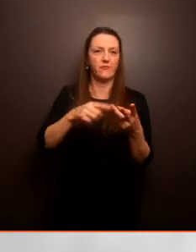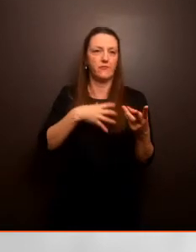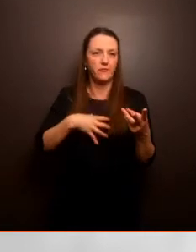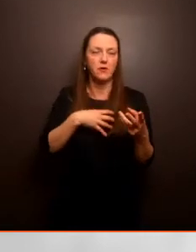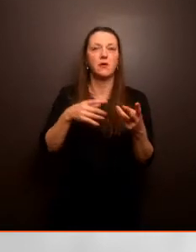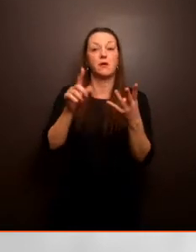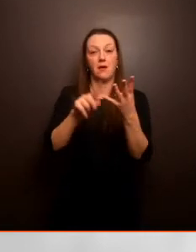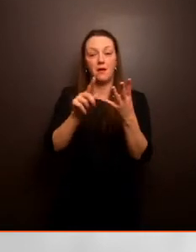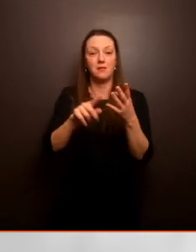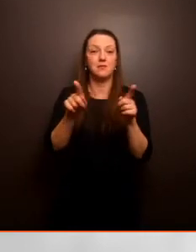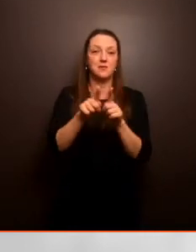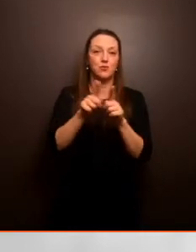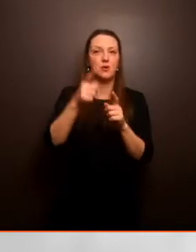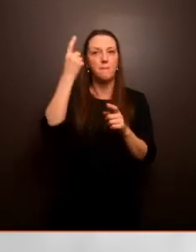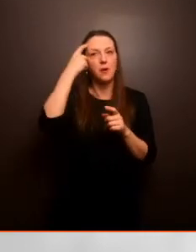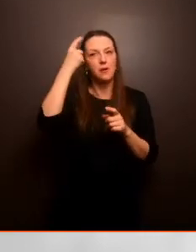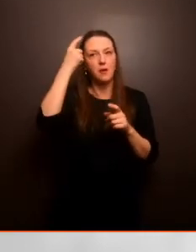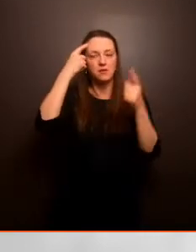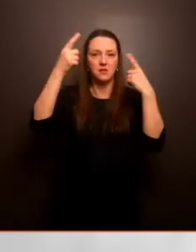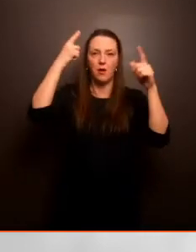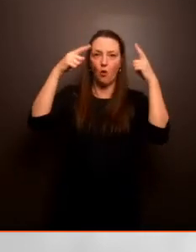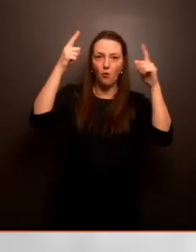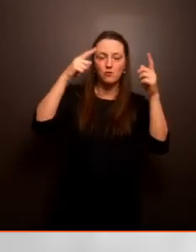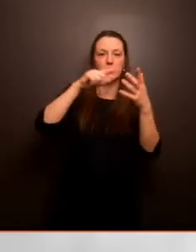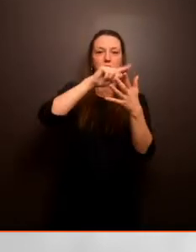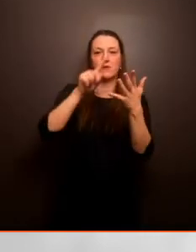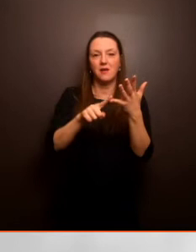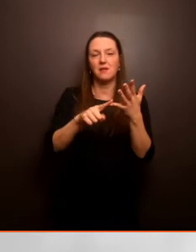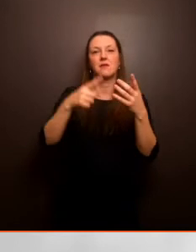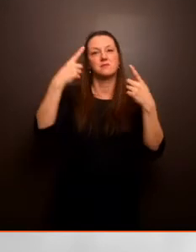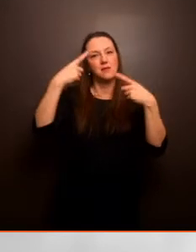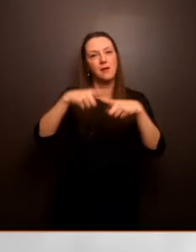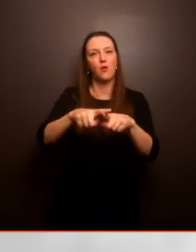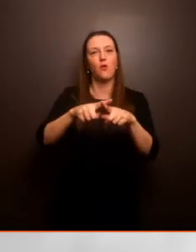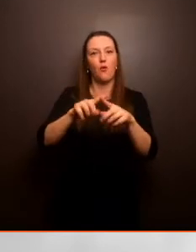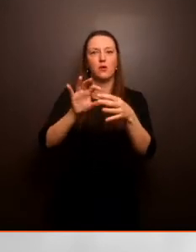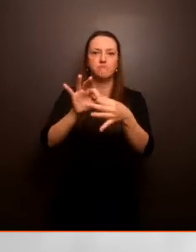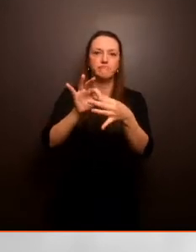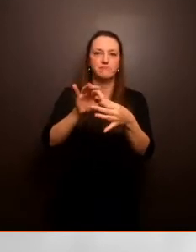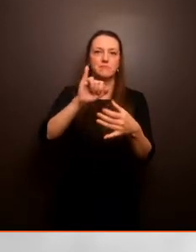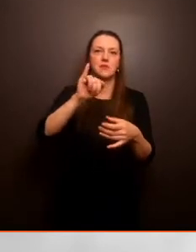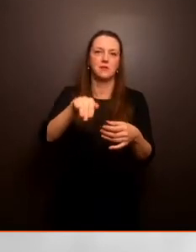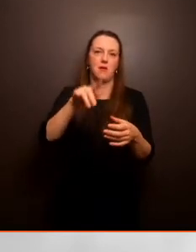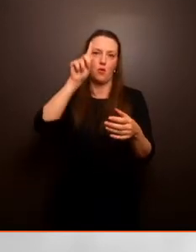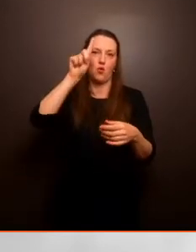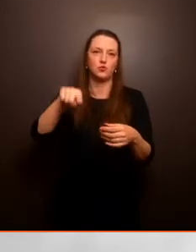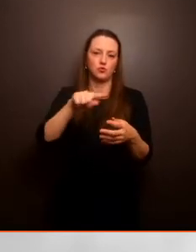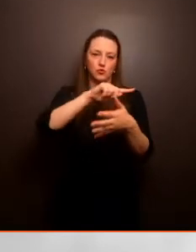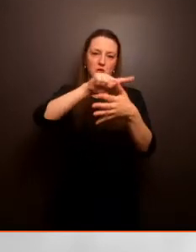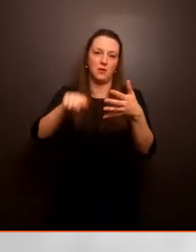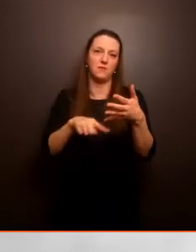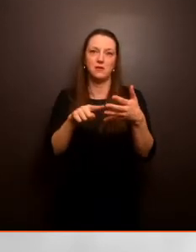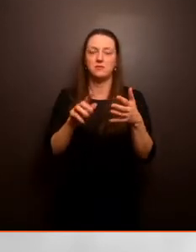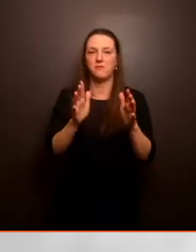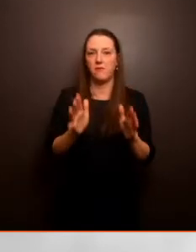loomulikult tehnoloogiaga seotud oskused. Ehk siis, kui me vaatame neid nõutud oskusi, siis need on tõepoolest